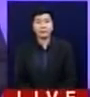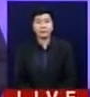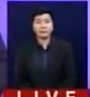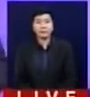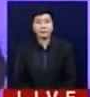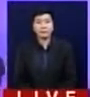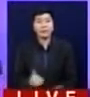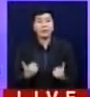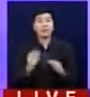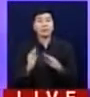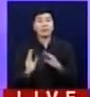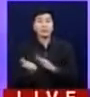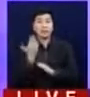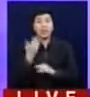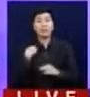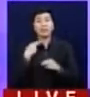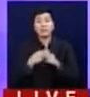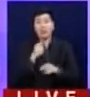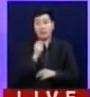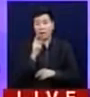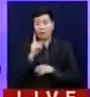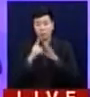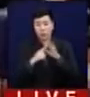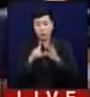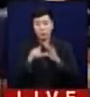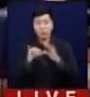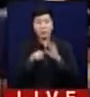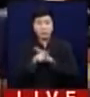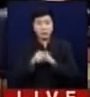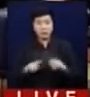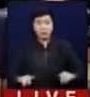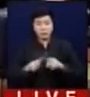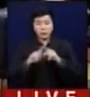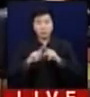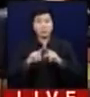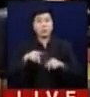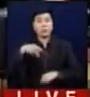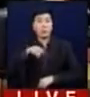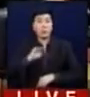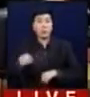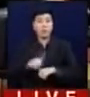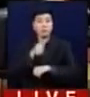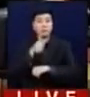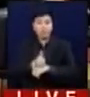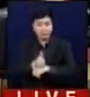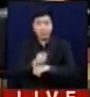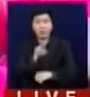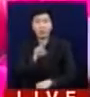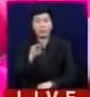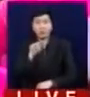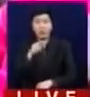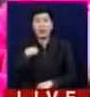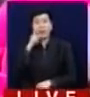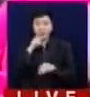เมื่อช่วงเช้าที่ผ่านมาพลตำรวจเอกอดุลแสงสิงแก้วรัฐมนตรีว่าการกระทรวงการพัฒนาสังคมและความมั่นคงของมนุษย์เป็นประธาน